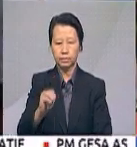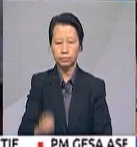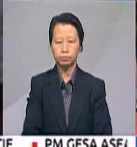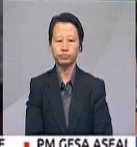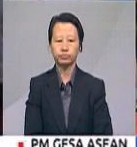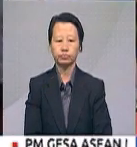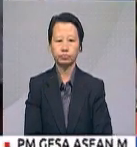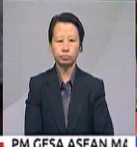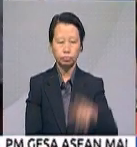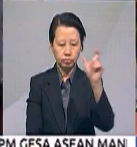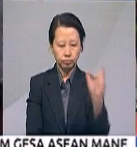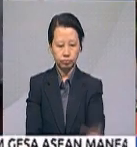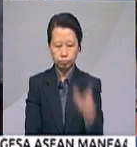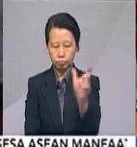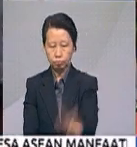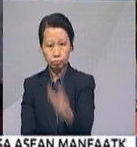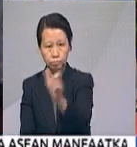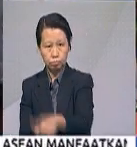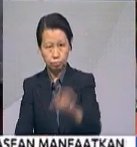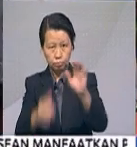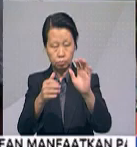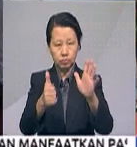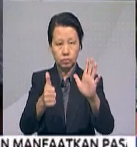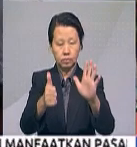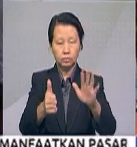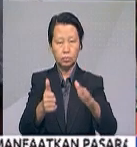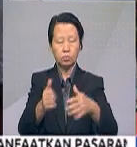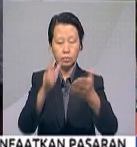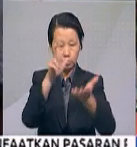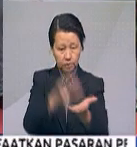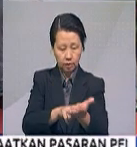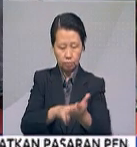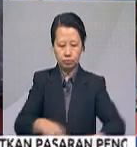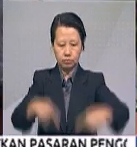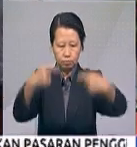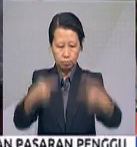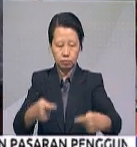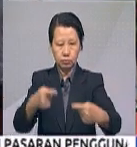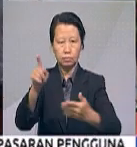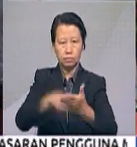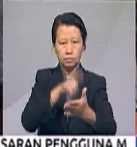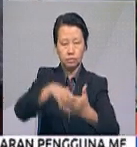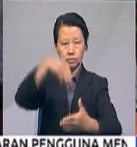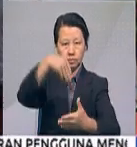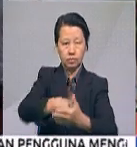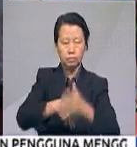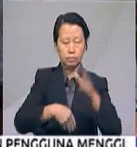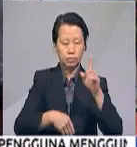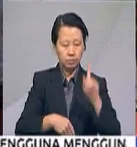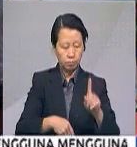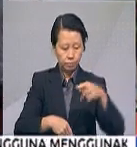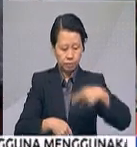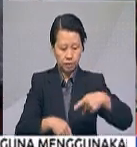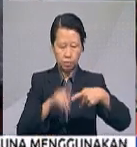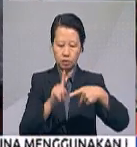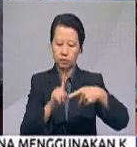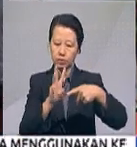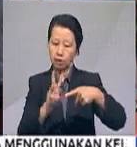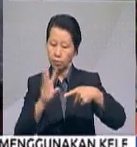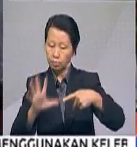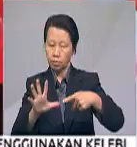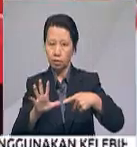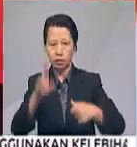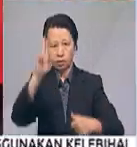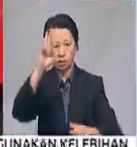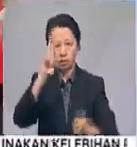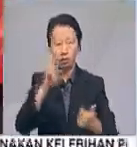Calon-calon yang disahkan bertanding dalam bahagian pilihan raya Parlimen P165 Tanjung Piai adalah